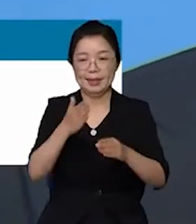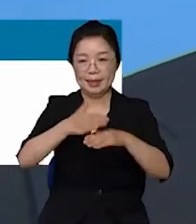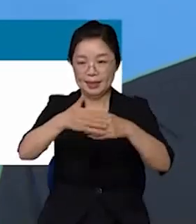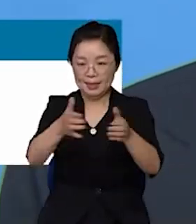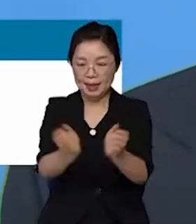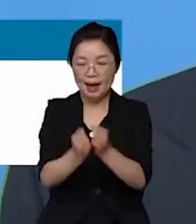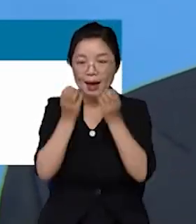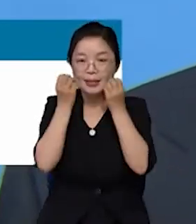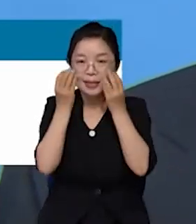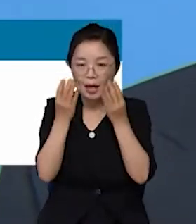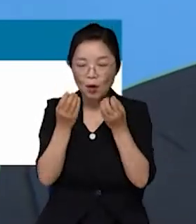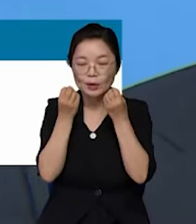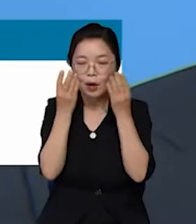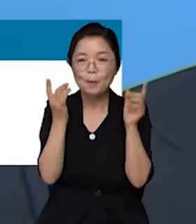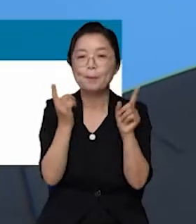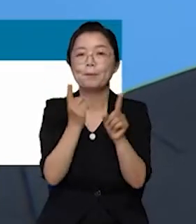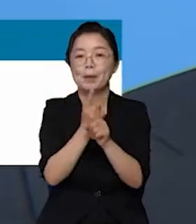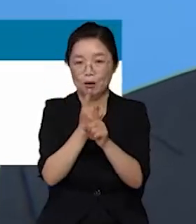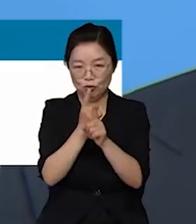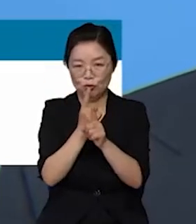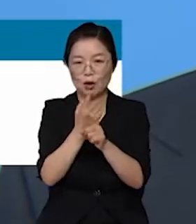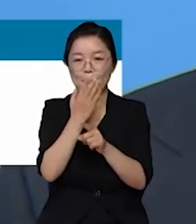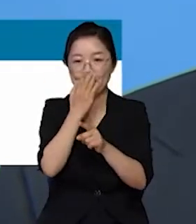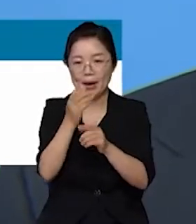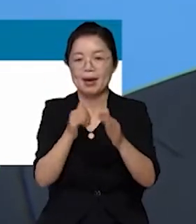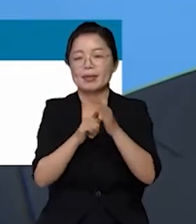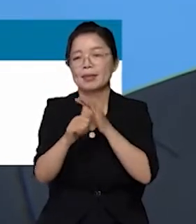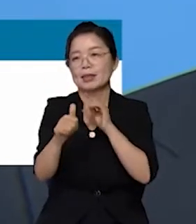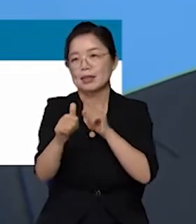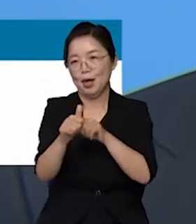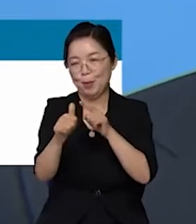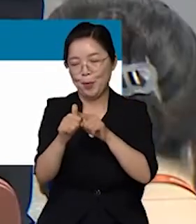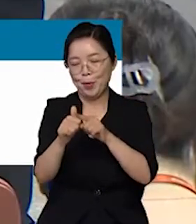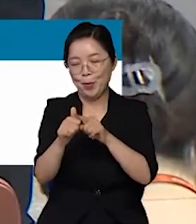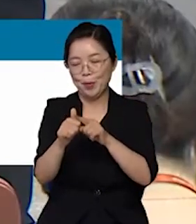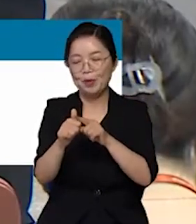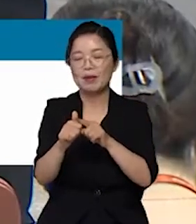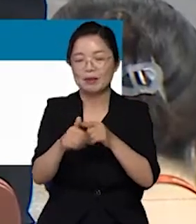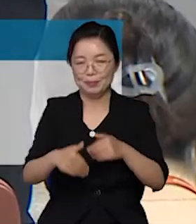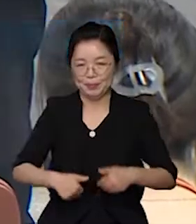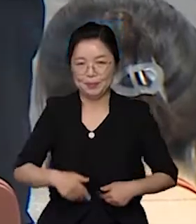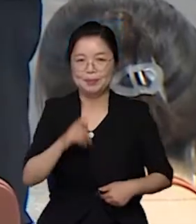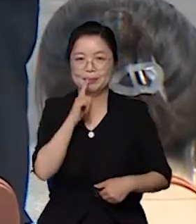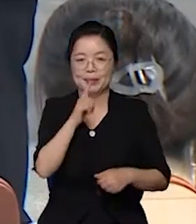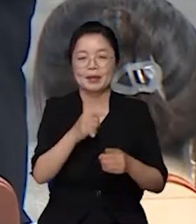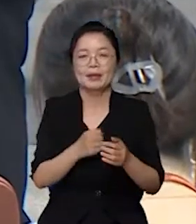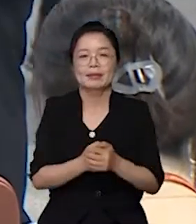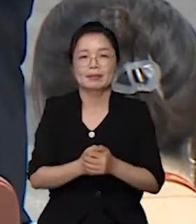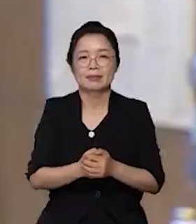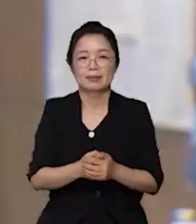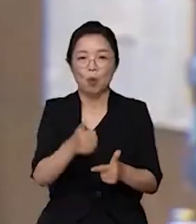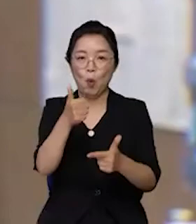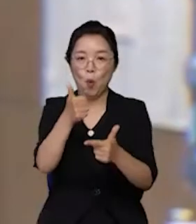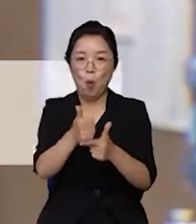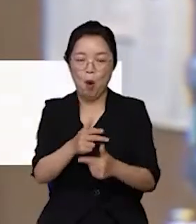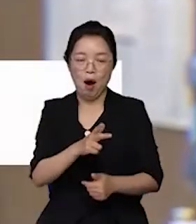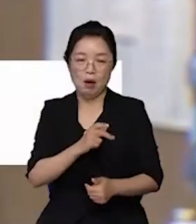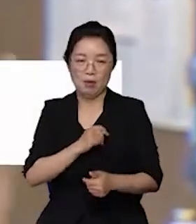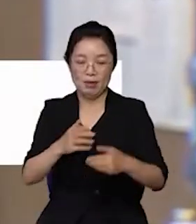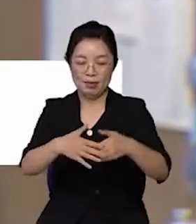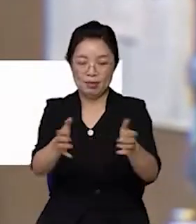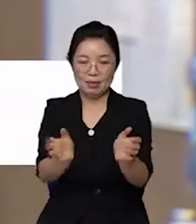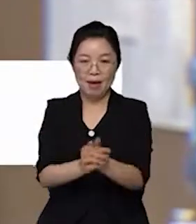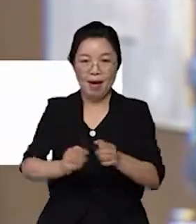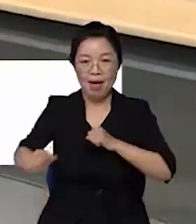좀 새롭게 하고 혁신할 수 있는 그런 대표가 필요하다는 그런 의견입니다. 호남 의원들이 이례적으로 단체